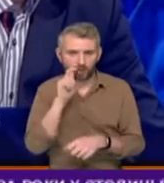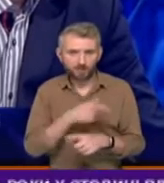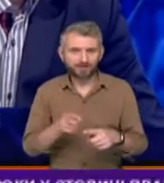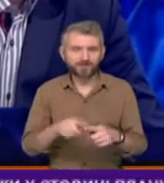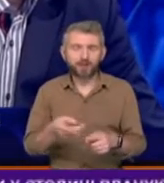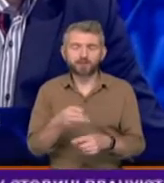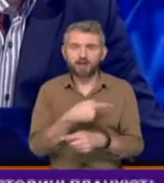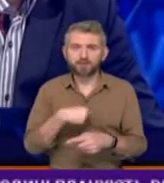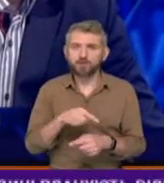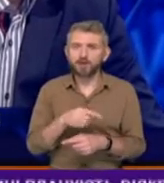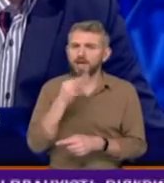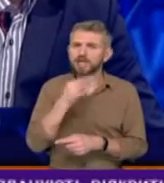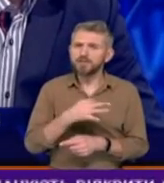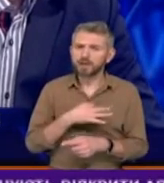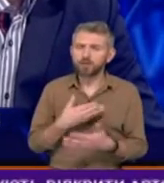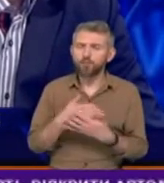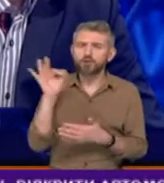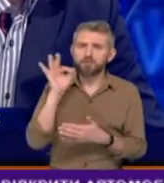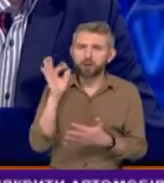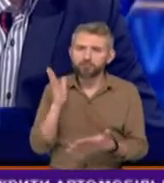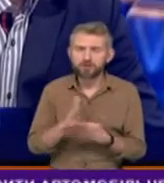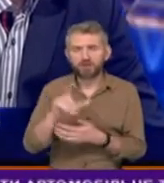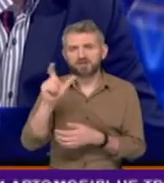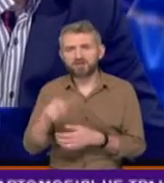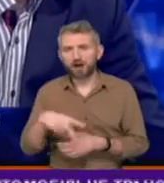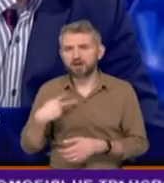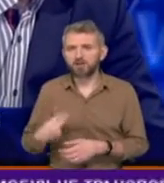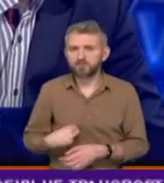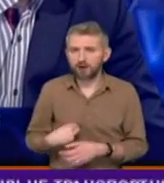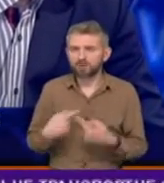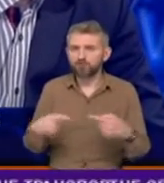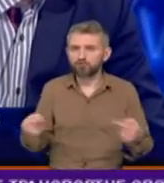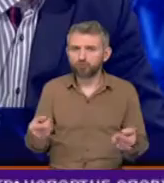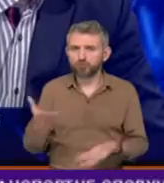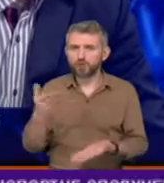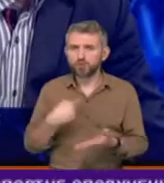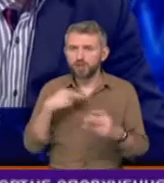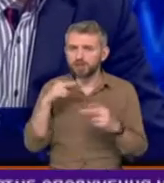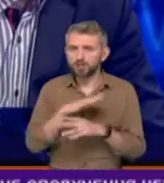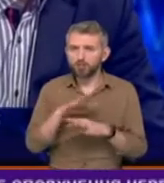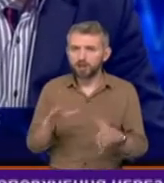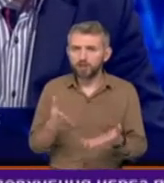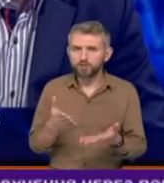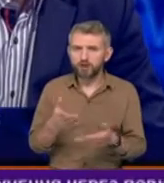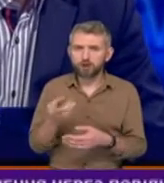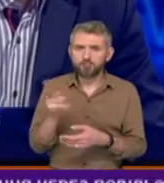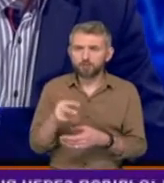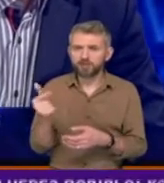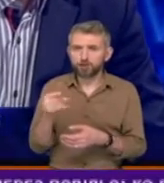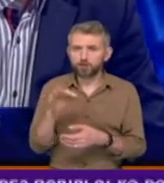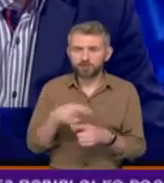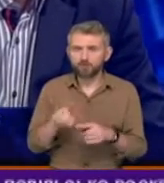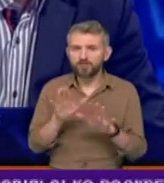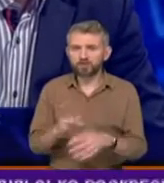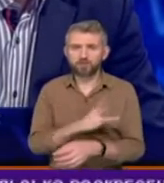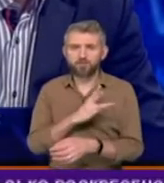нас. Скажіть, от є Німеччина, є там Італія, Франція і тощо. Тому що, якщо я не помиляюся, Тараса, подвійне громадянство — це ж не